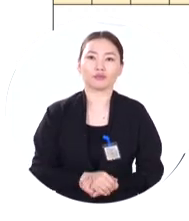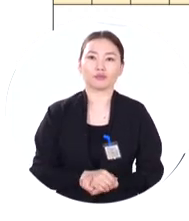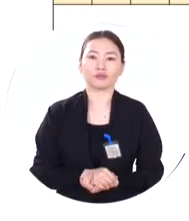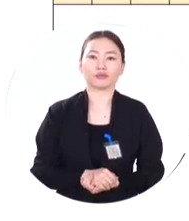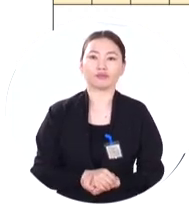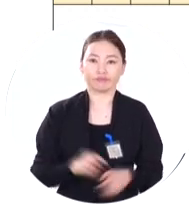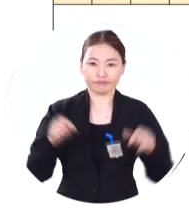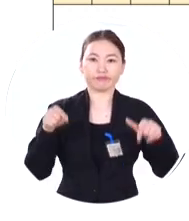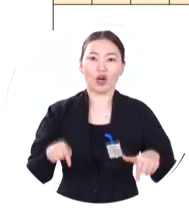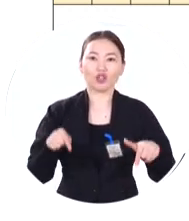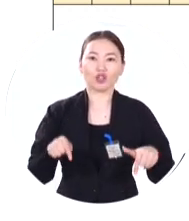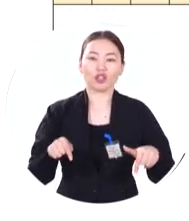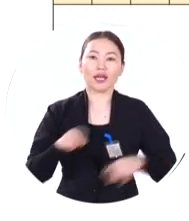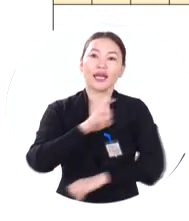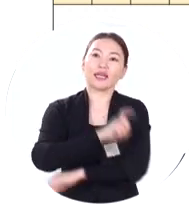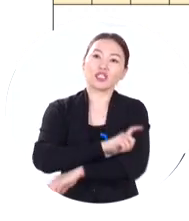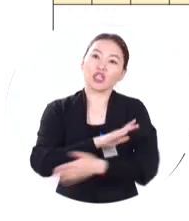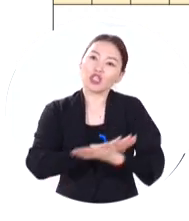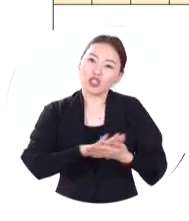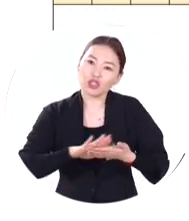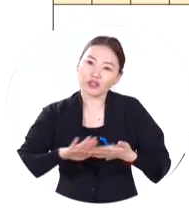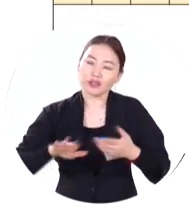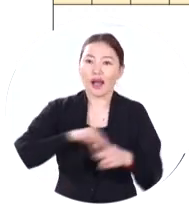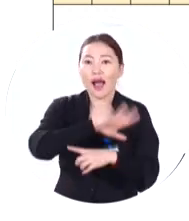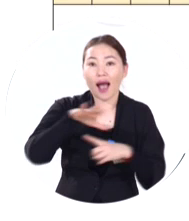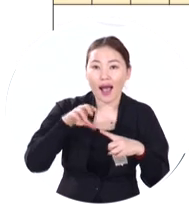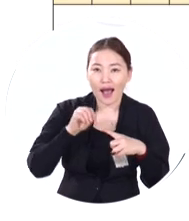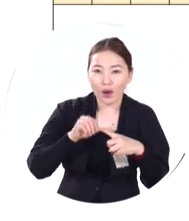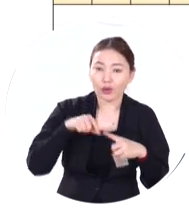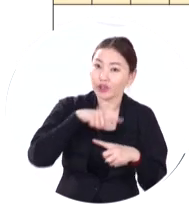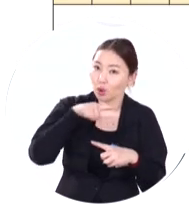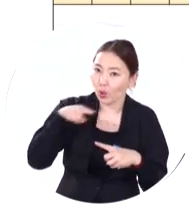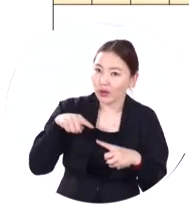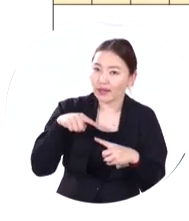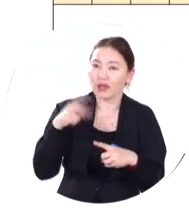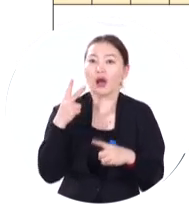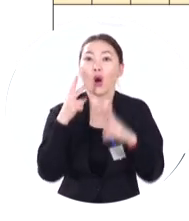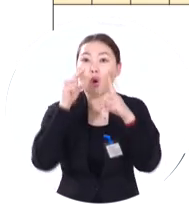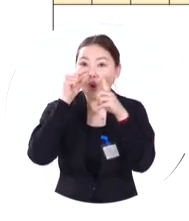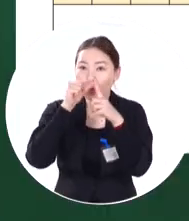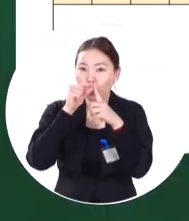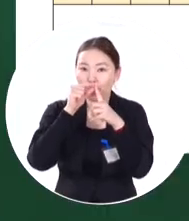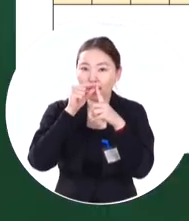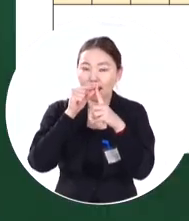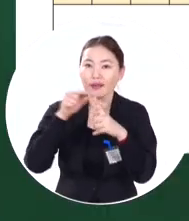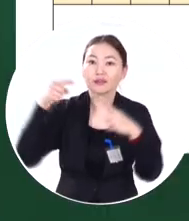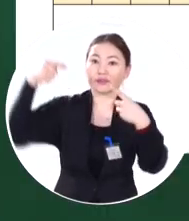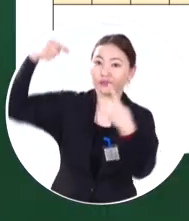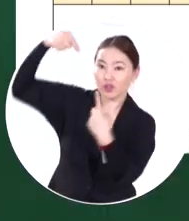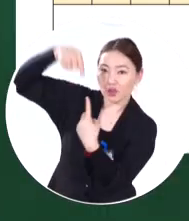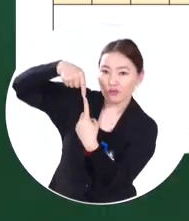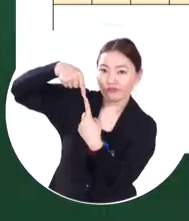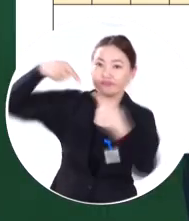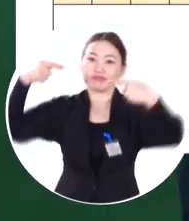За, ингээд бид бүхэн өнөөдрийнхөө хичээлийн шин агуулгын хүрээнд үгэн сүлжээгээ бүгэлж дуслаа. Маш амжилттай